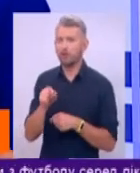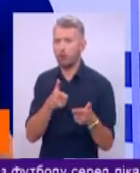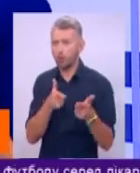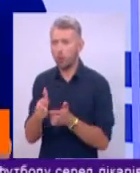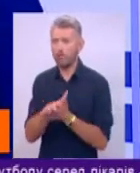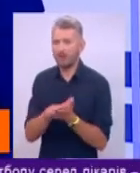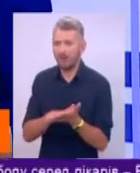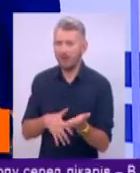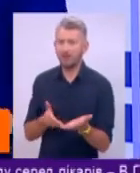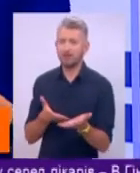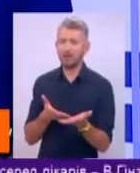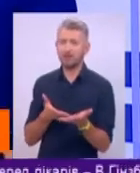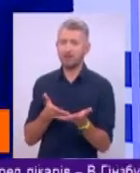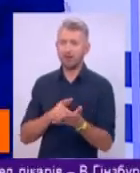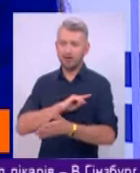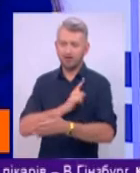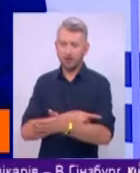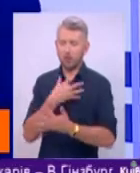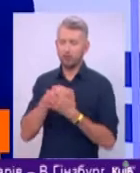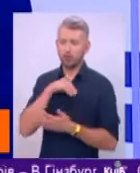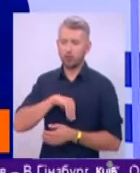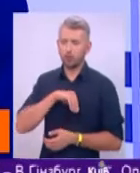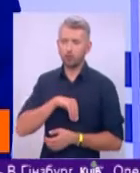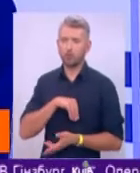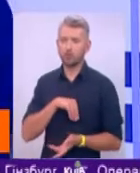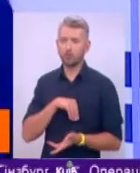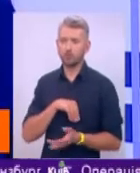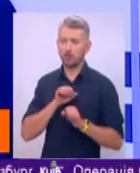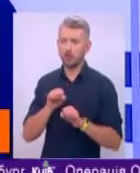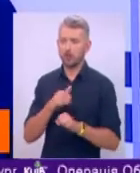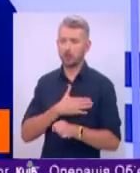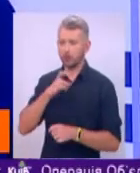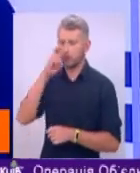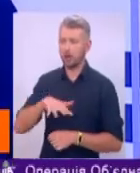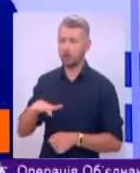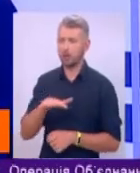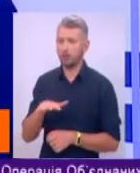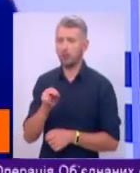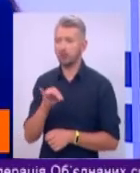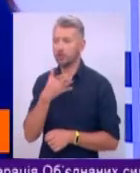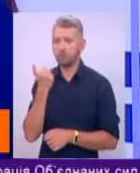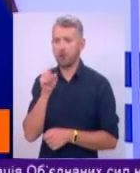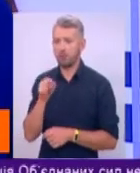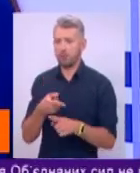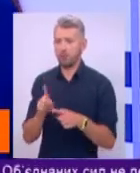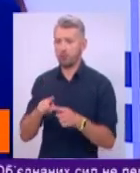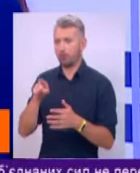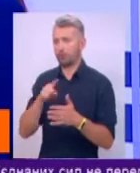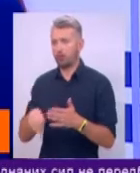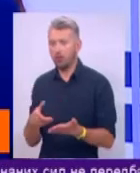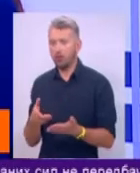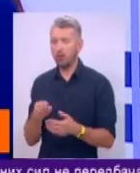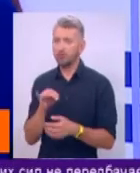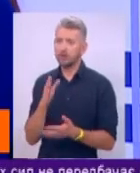далі силою свого духу і захищати нашу країну? Чи немає там цього розчарування, чи є,